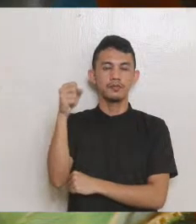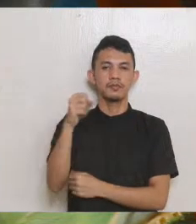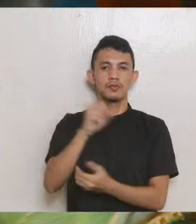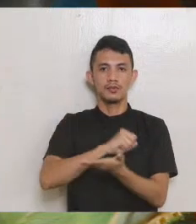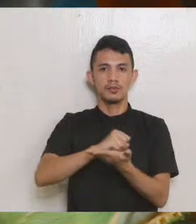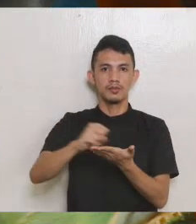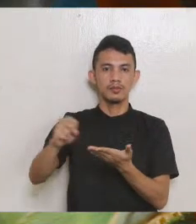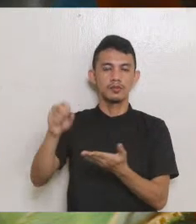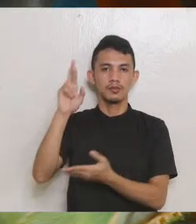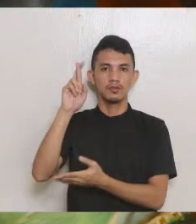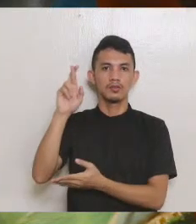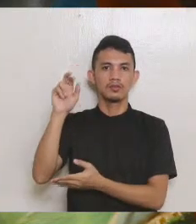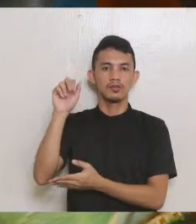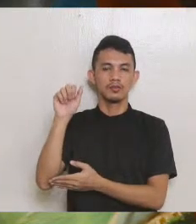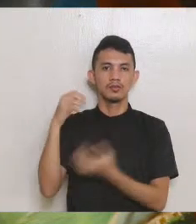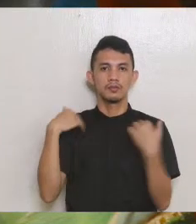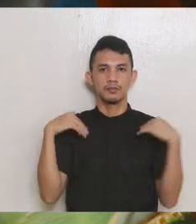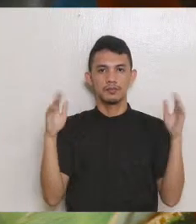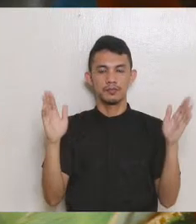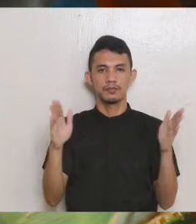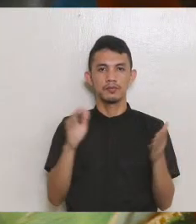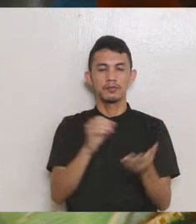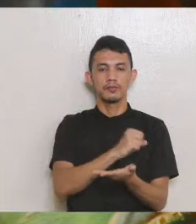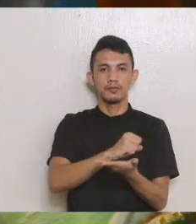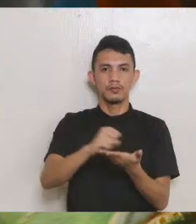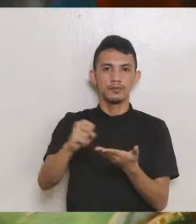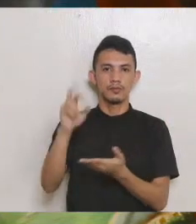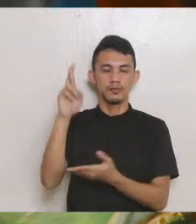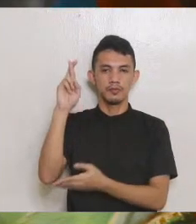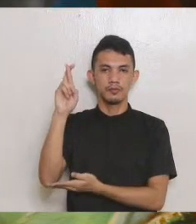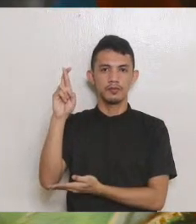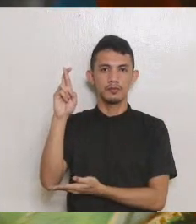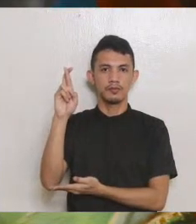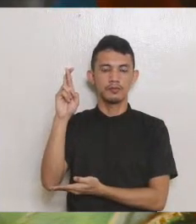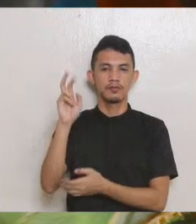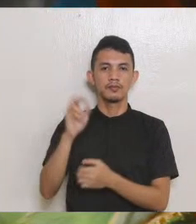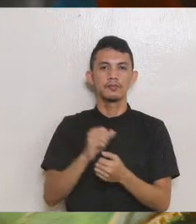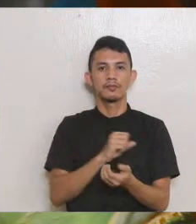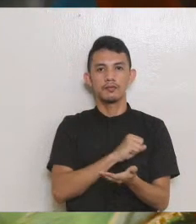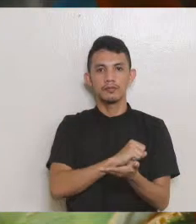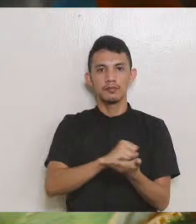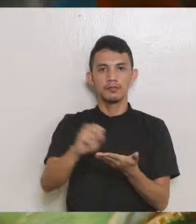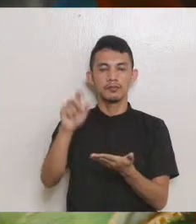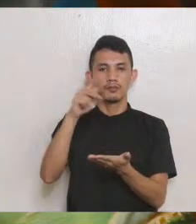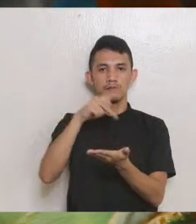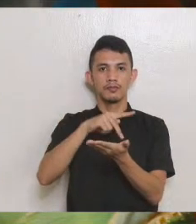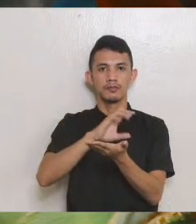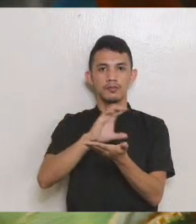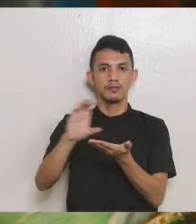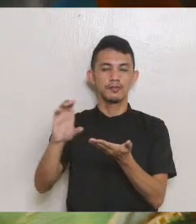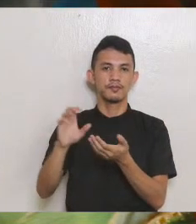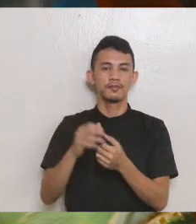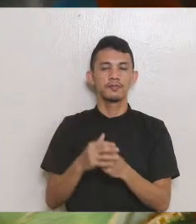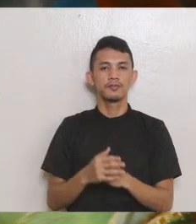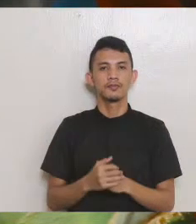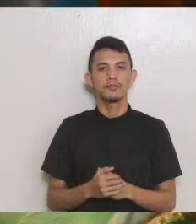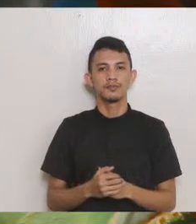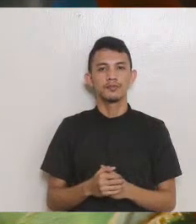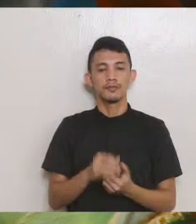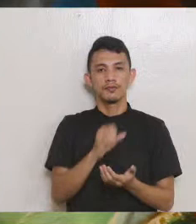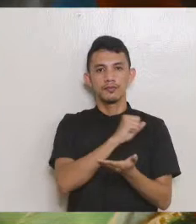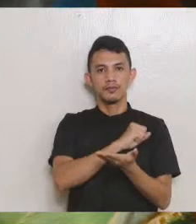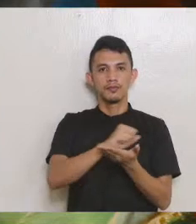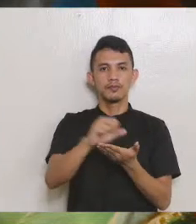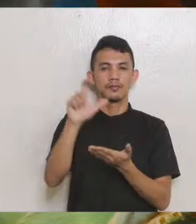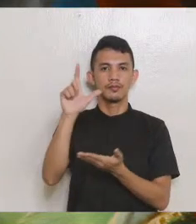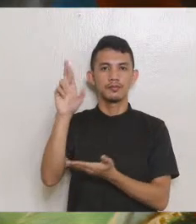Arcangel, igampo mo kami. San Roque, igampo mo kami. San Pedro Kalungsut, igampo mo kami. San